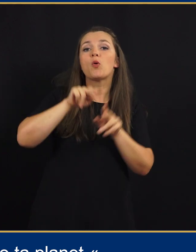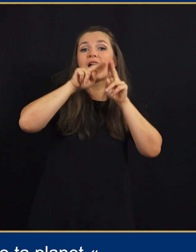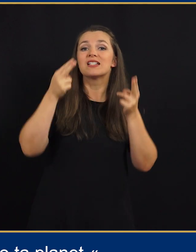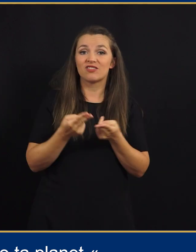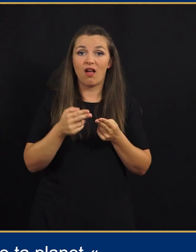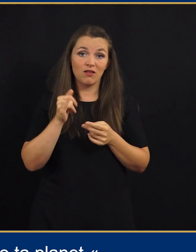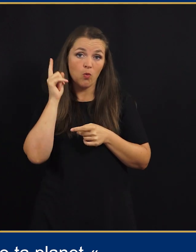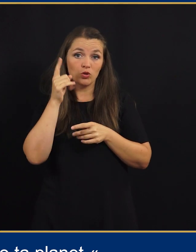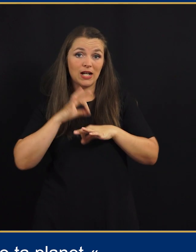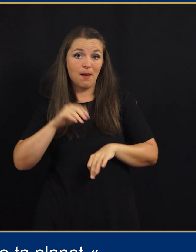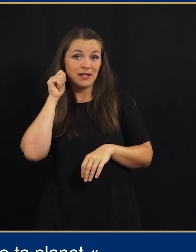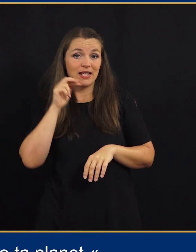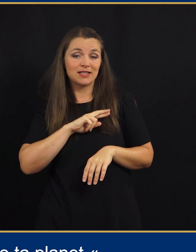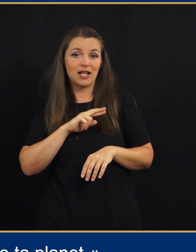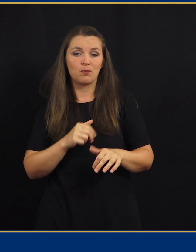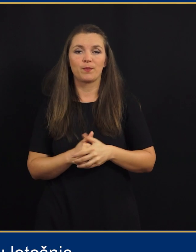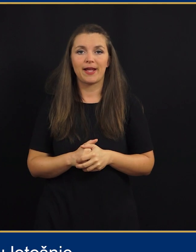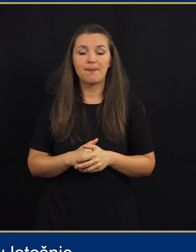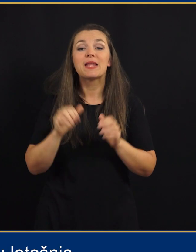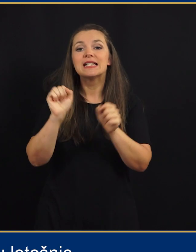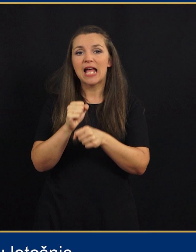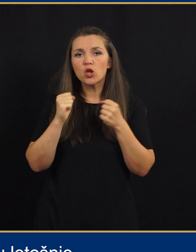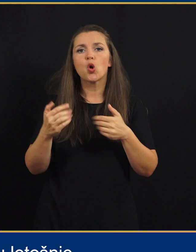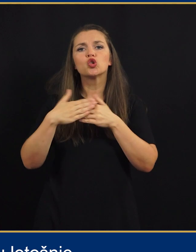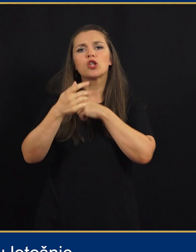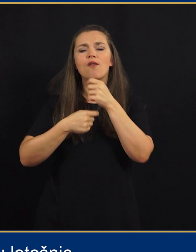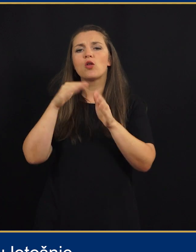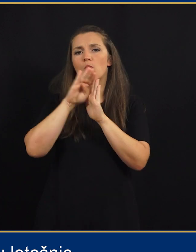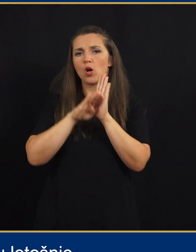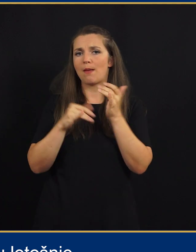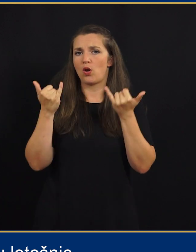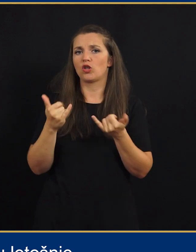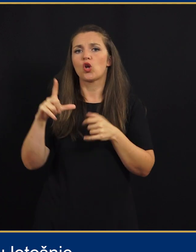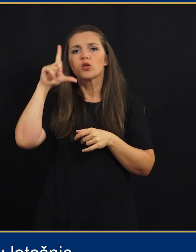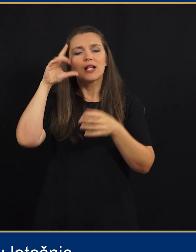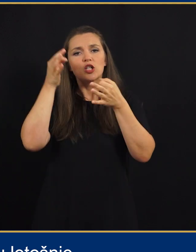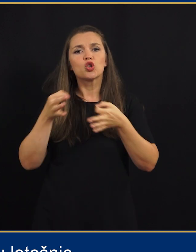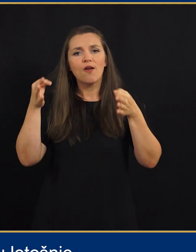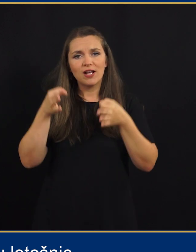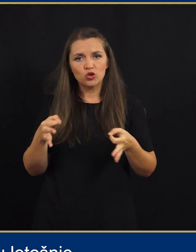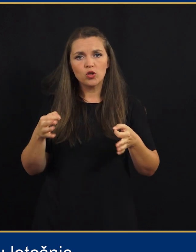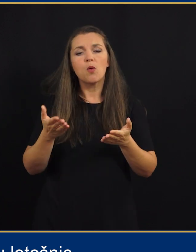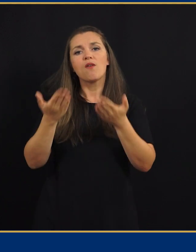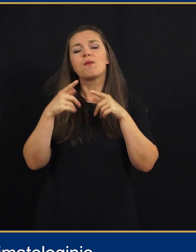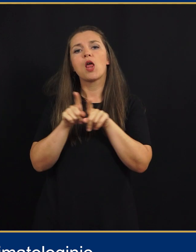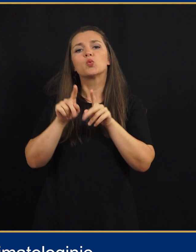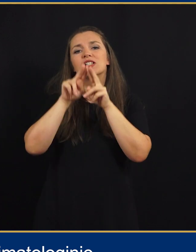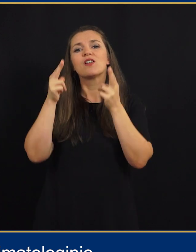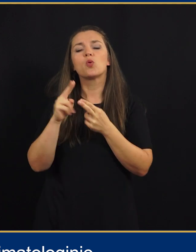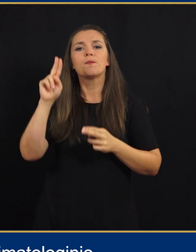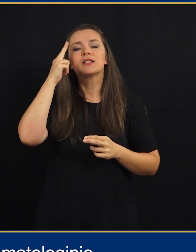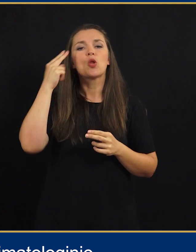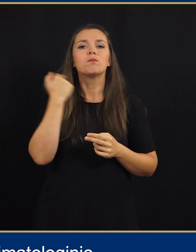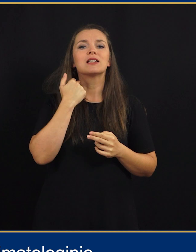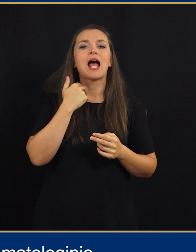planet, je opozorila predsednica republike. Zato je k sodelovanju v programu letošnje osrednje slovesnosti povabila tudi svetovno